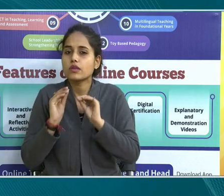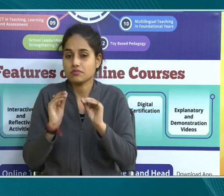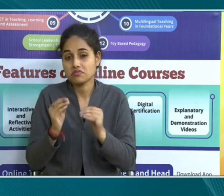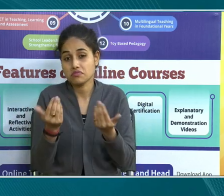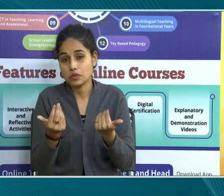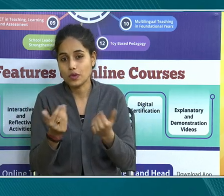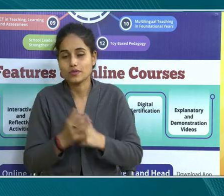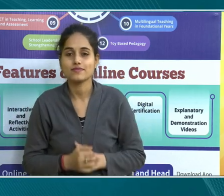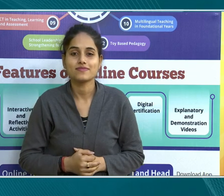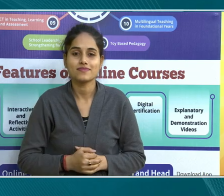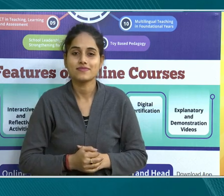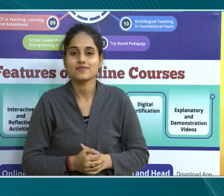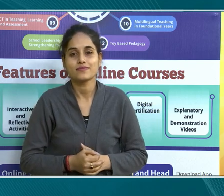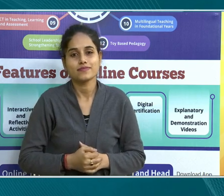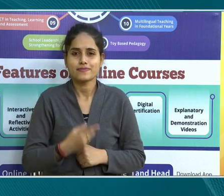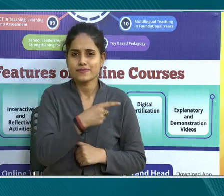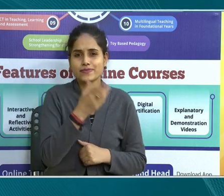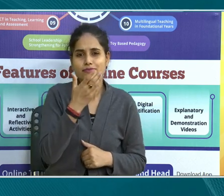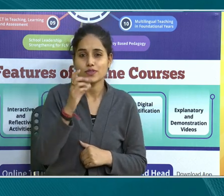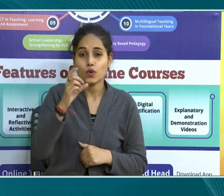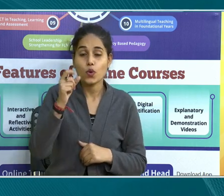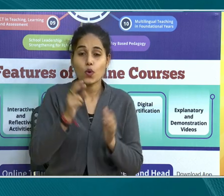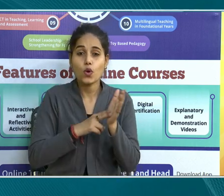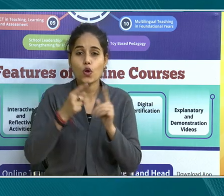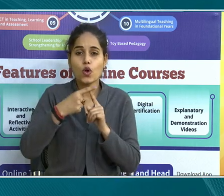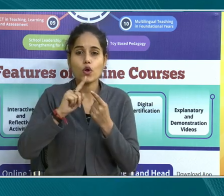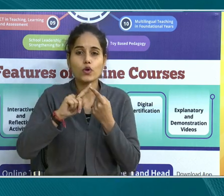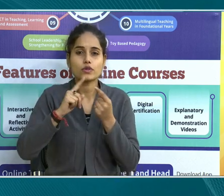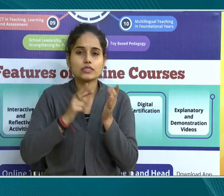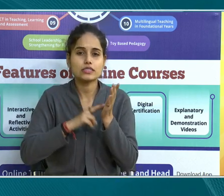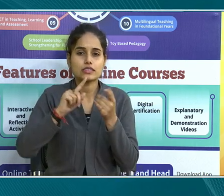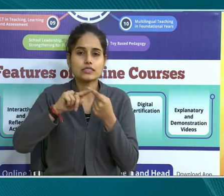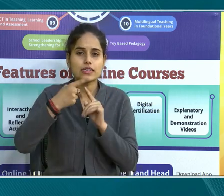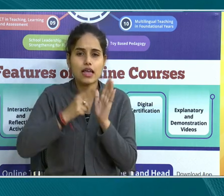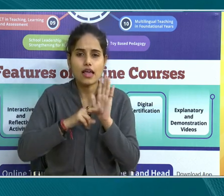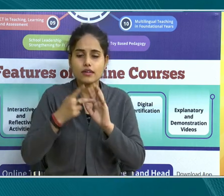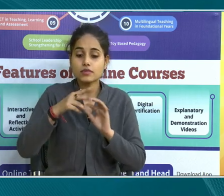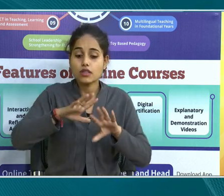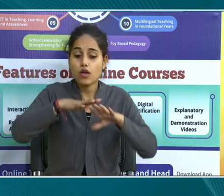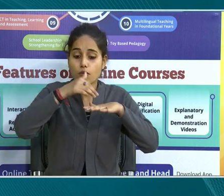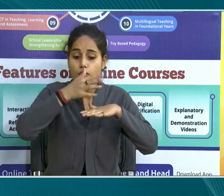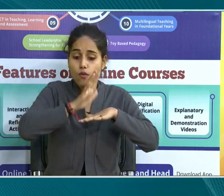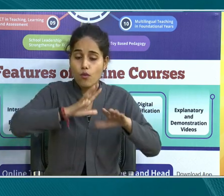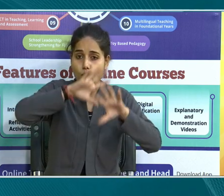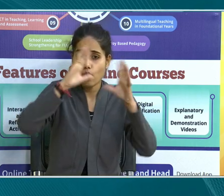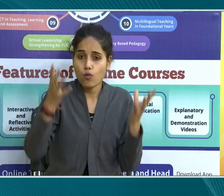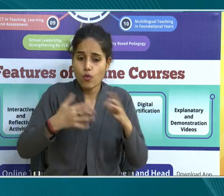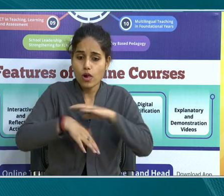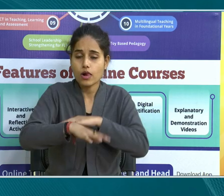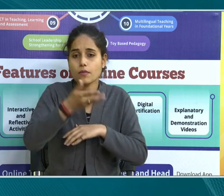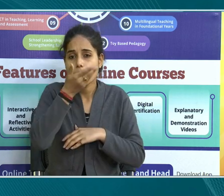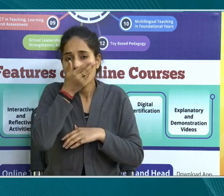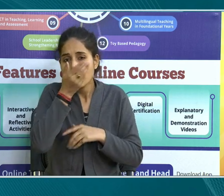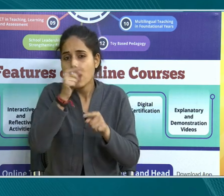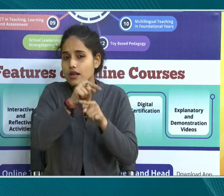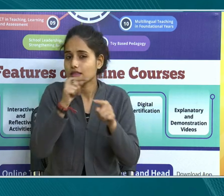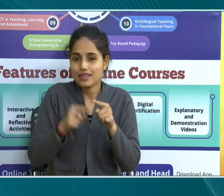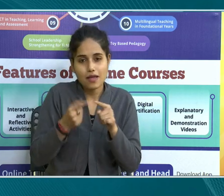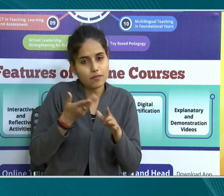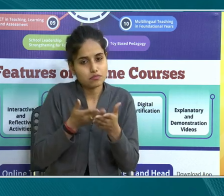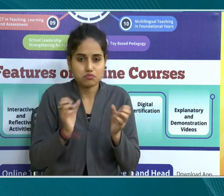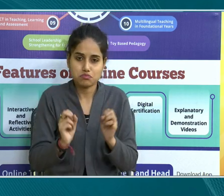तो चलिए यह तो हुई बात कॉंटिनेंट्स की और कितना प्रिस्वी पर पानी उपलब्ध है तो चलिए आज पार्ट शुरू करें हम पार्ट शुरू